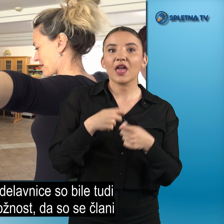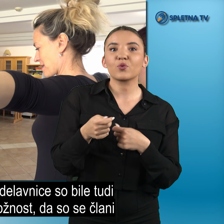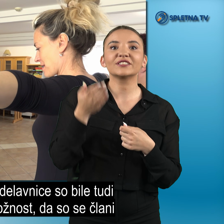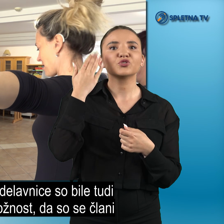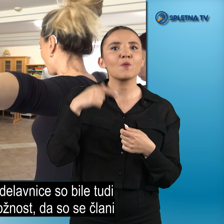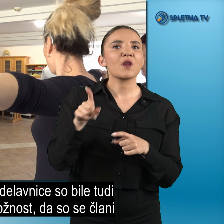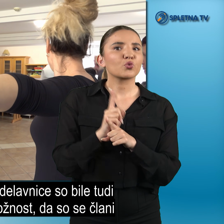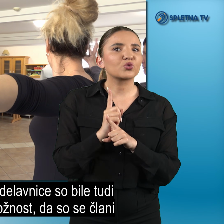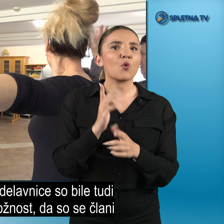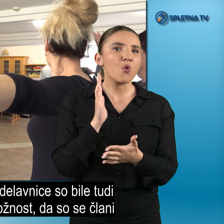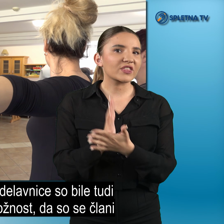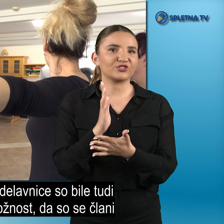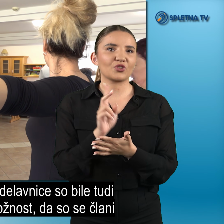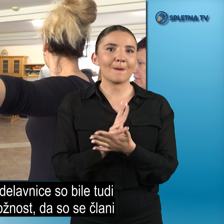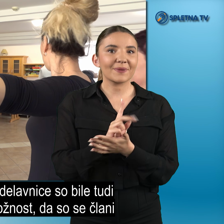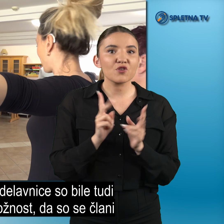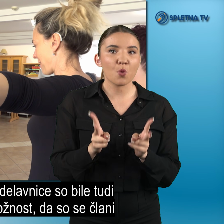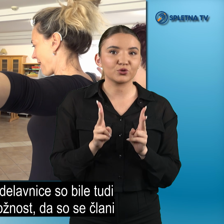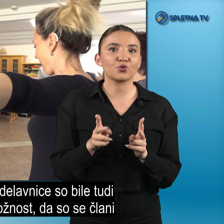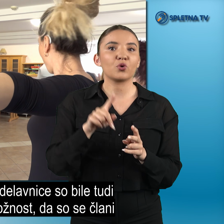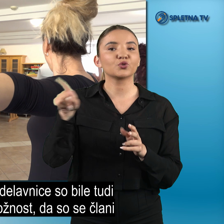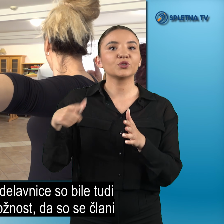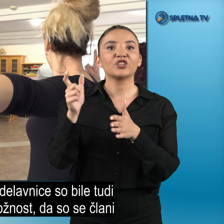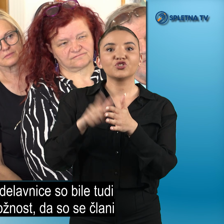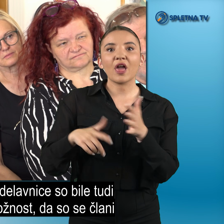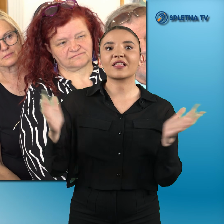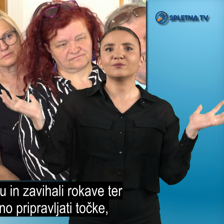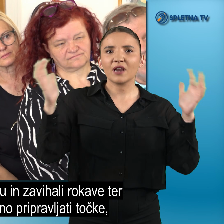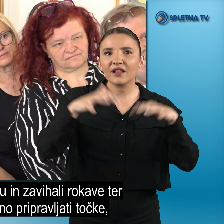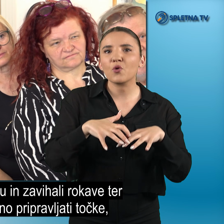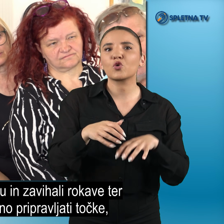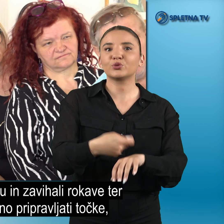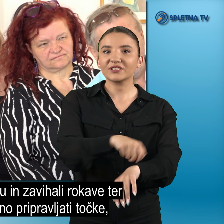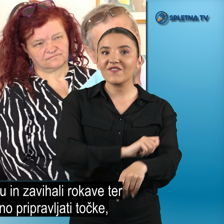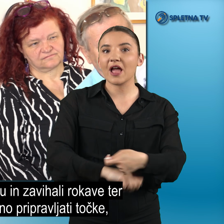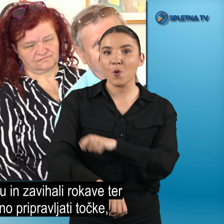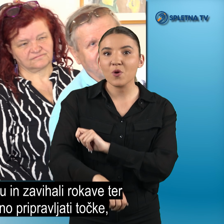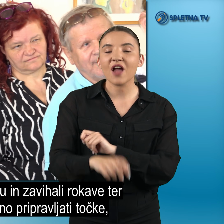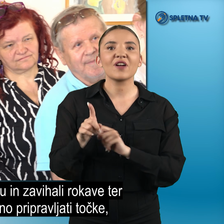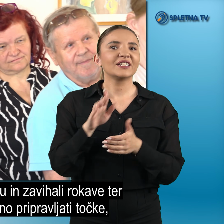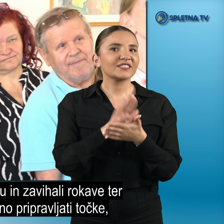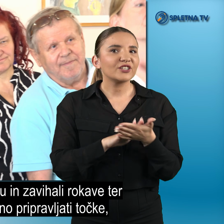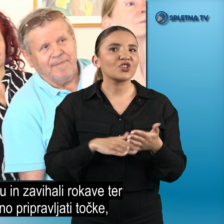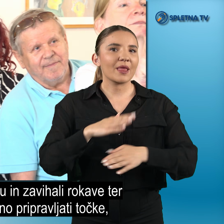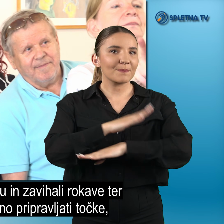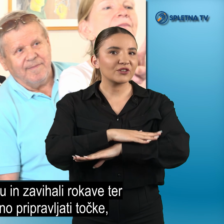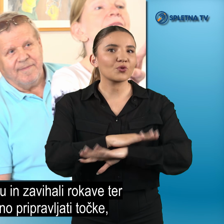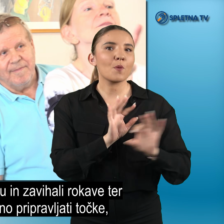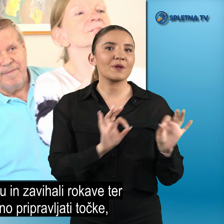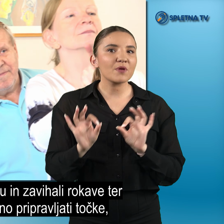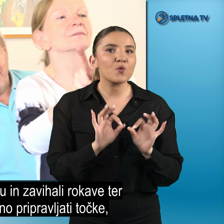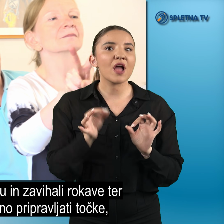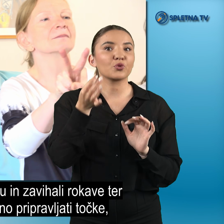Gledališke delavnice so bile tudi odlična priložnost, da so se člani zbrali na kupu in zavihali rokave, ter začeli pridno